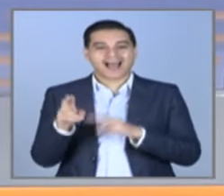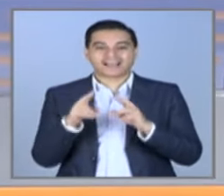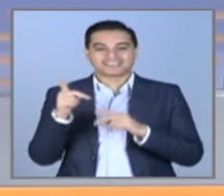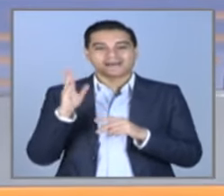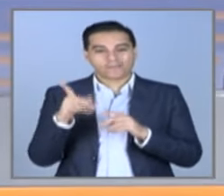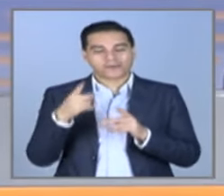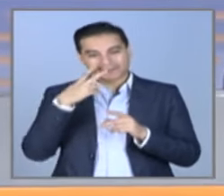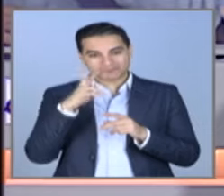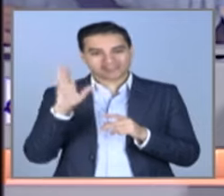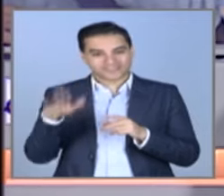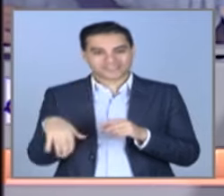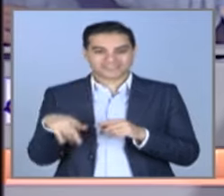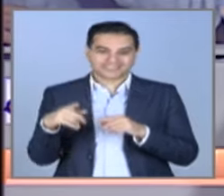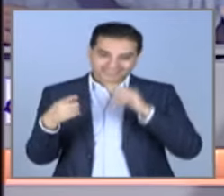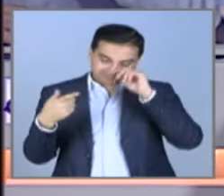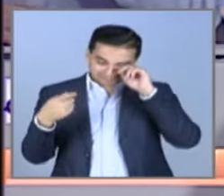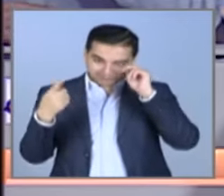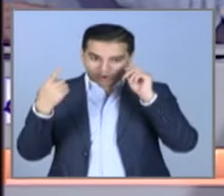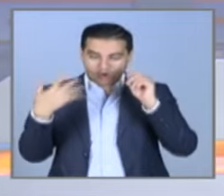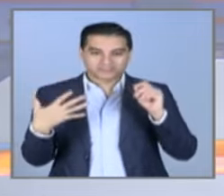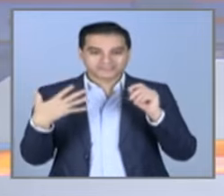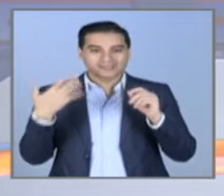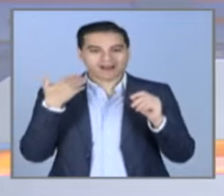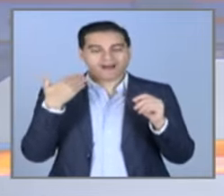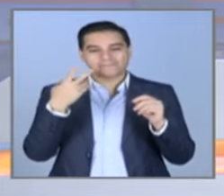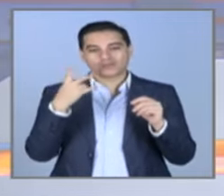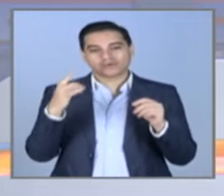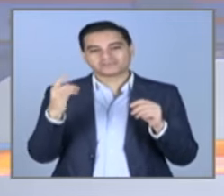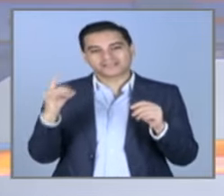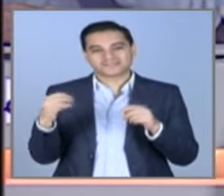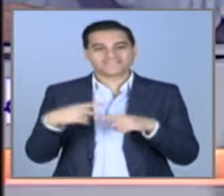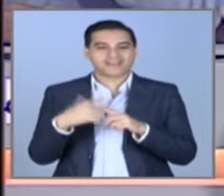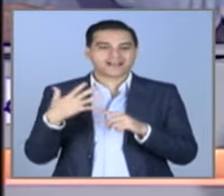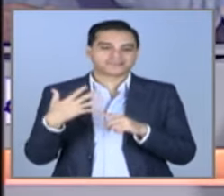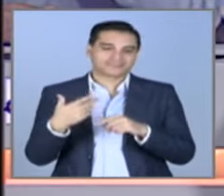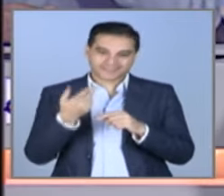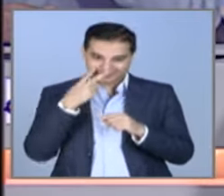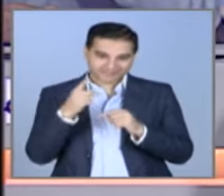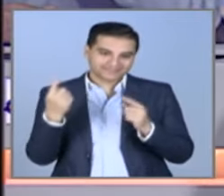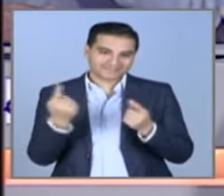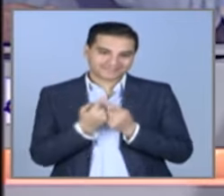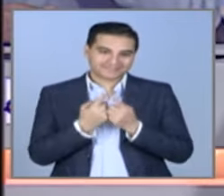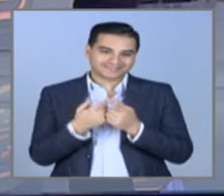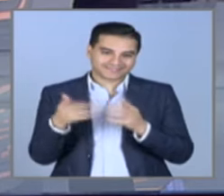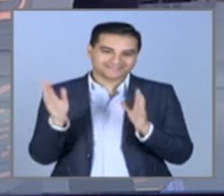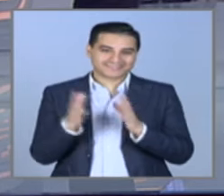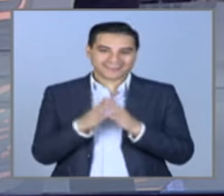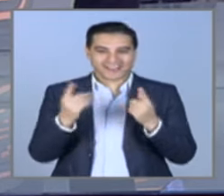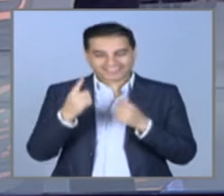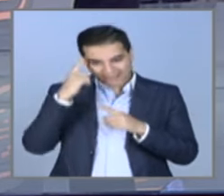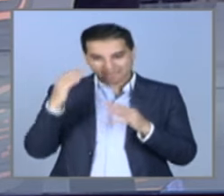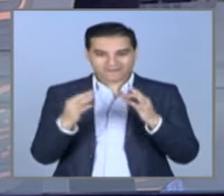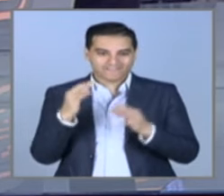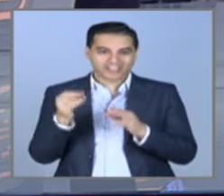أنت فوتيها، يعني 550. 50. أنا قلت بص ما أعرفش. أنت قلتي بص من غير ما تفكري